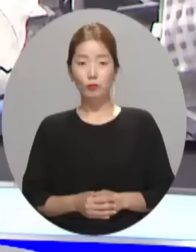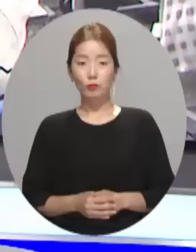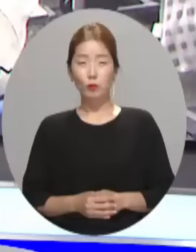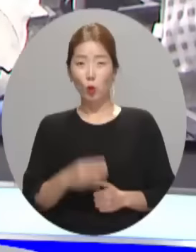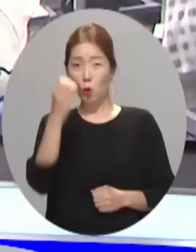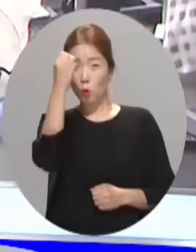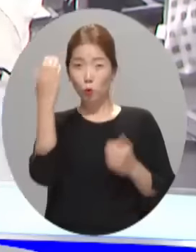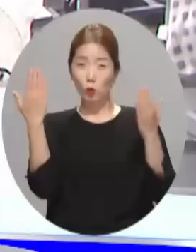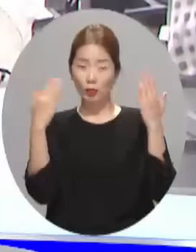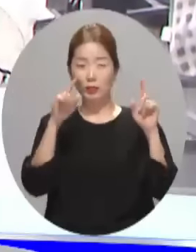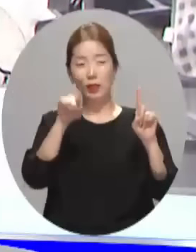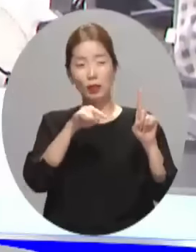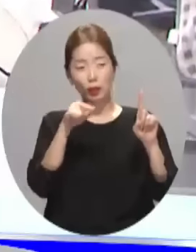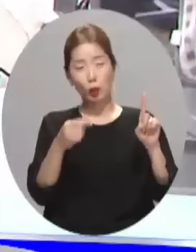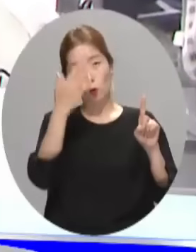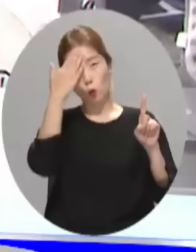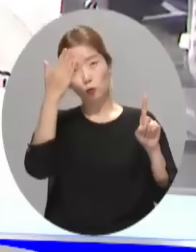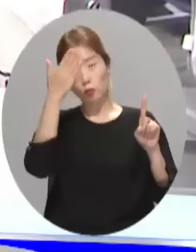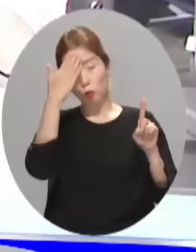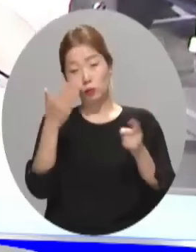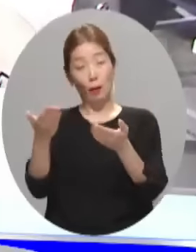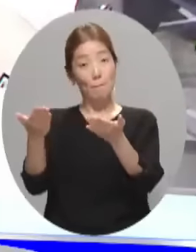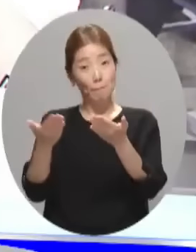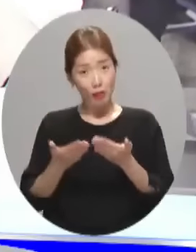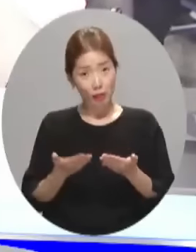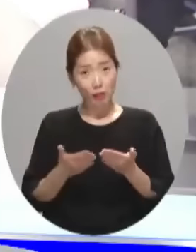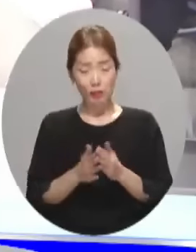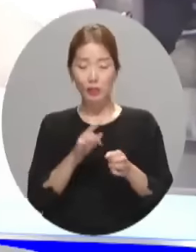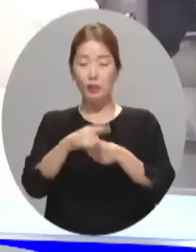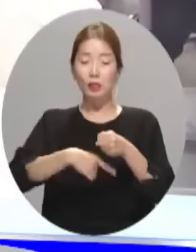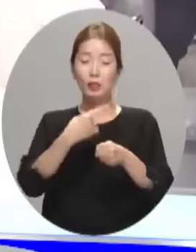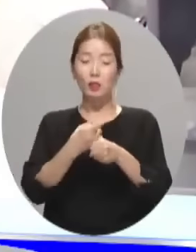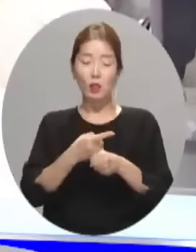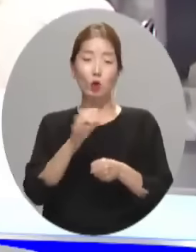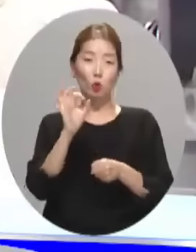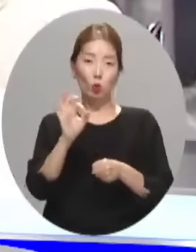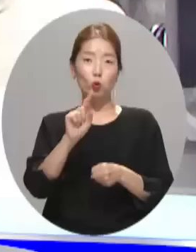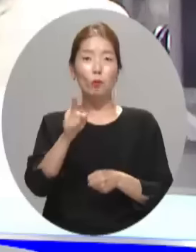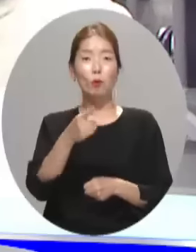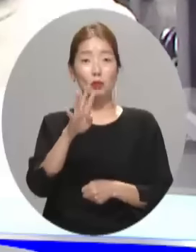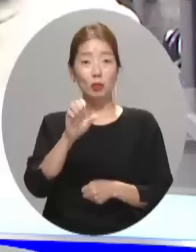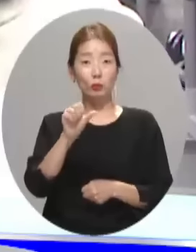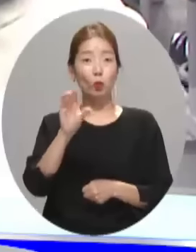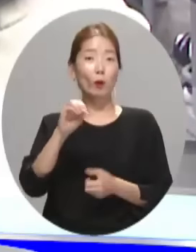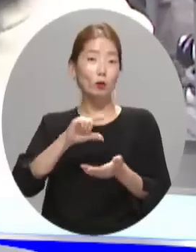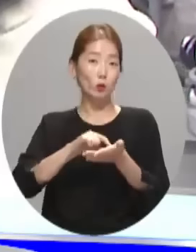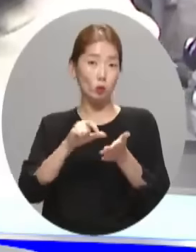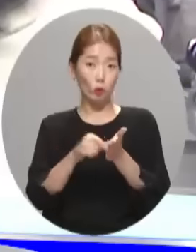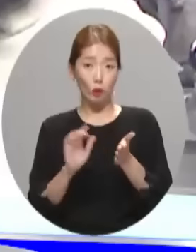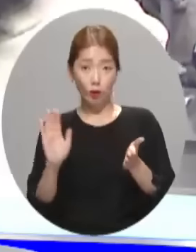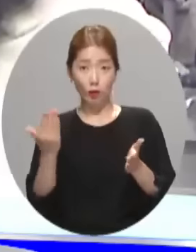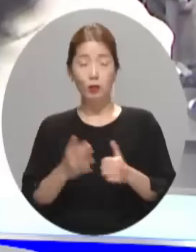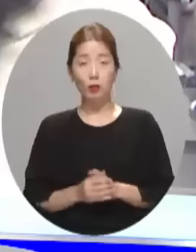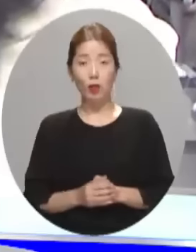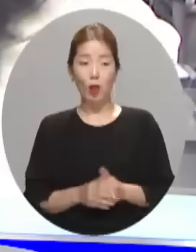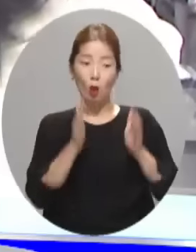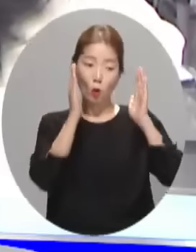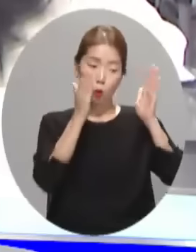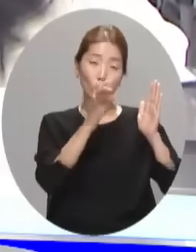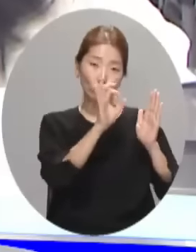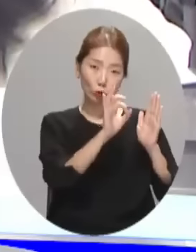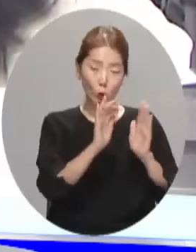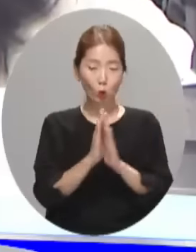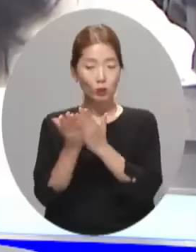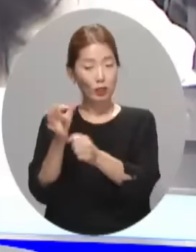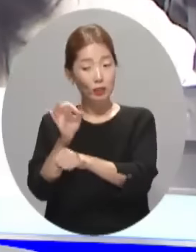도내 고등학생 한 명이 무상교육으로 지원받는 연간 학비는 145만 원 정도입니다. 수업료와